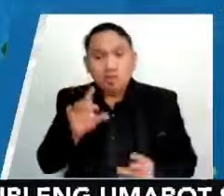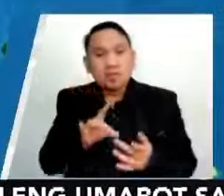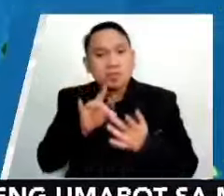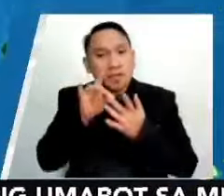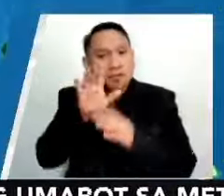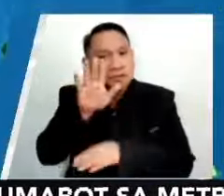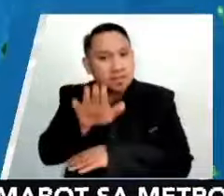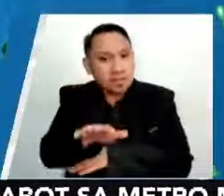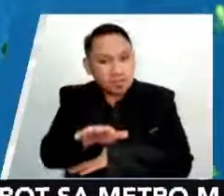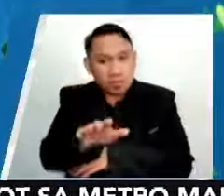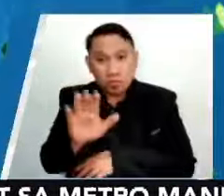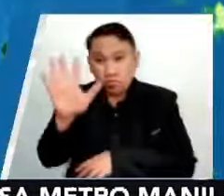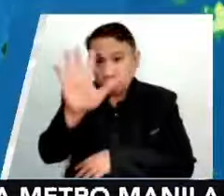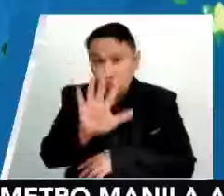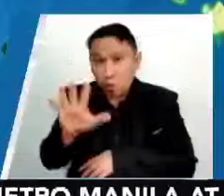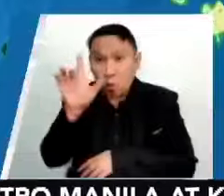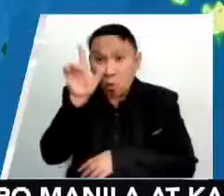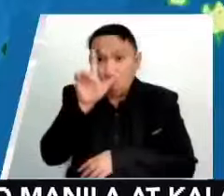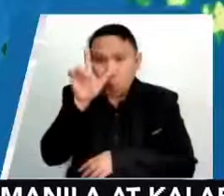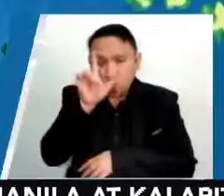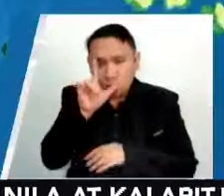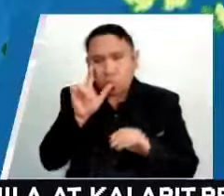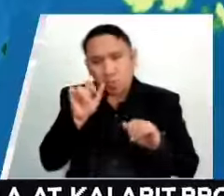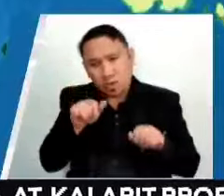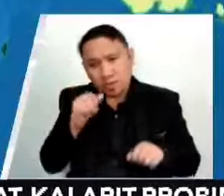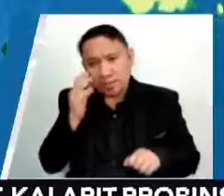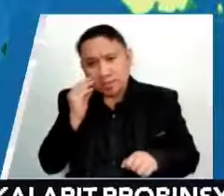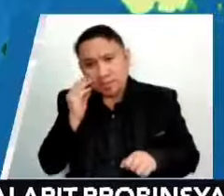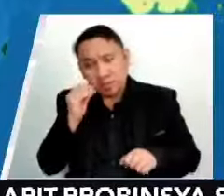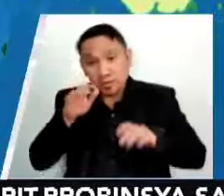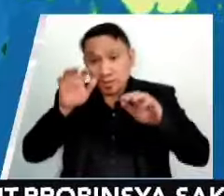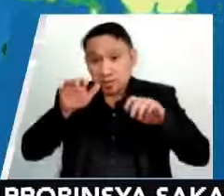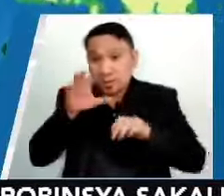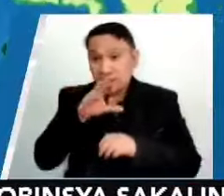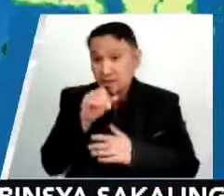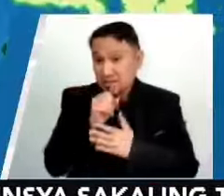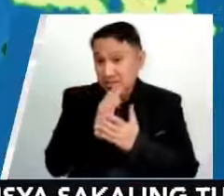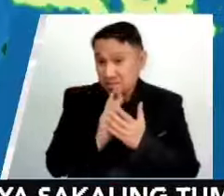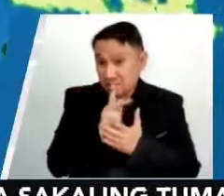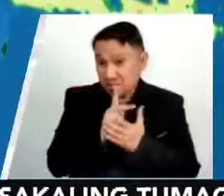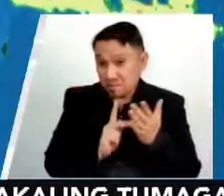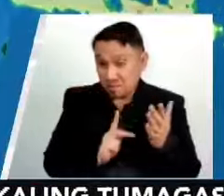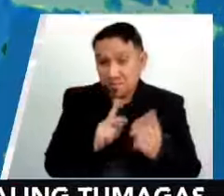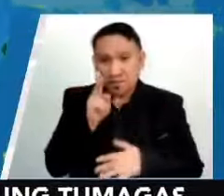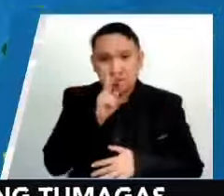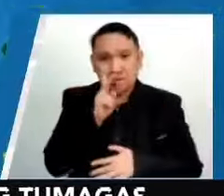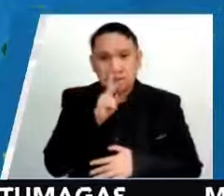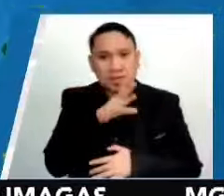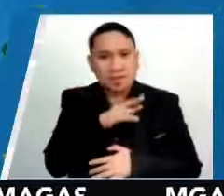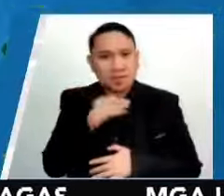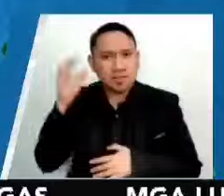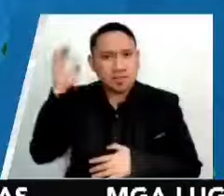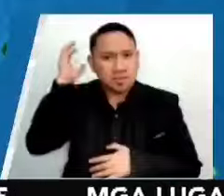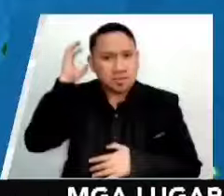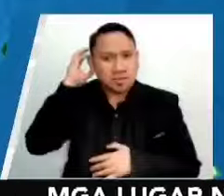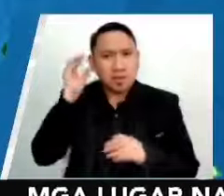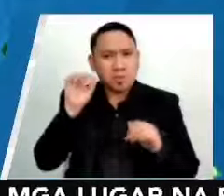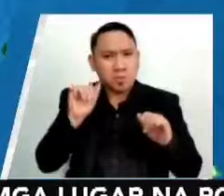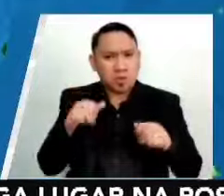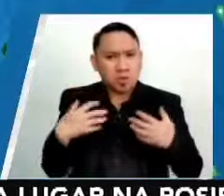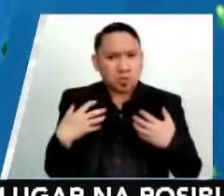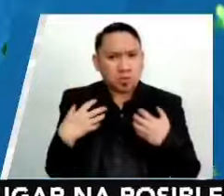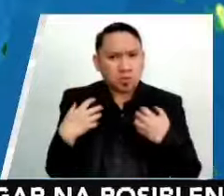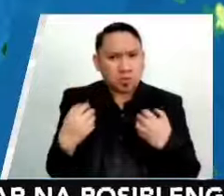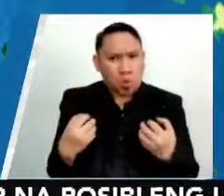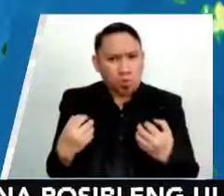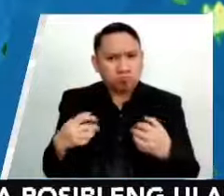buong Luzon ang makararanas niyan, pati ang ilang bahagi ng Visayas at Mindanao. May heavy to intense rains, kaya maging alerto sa